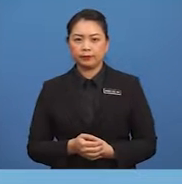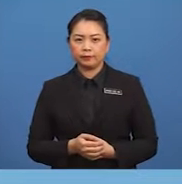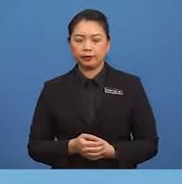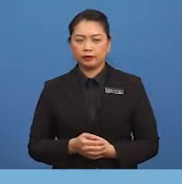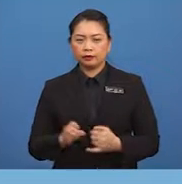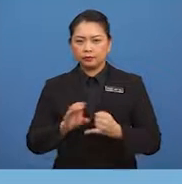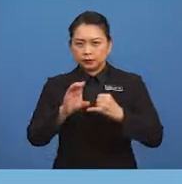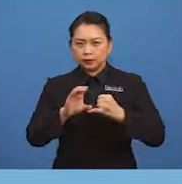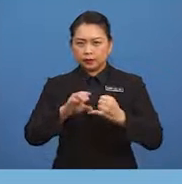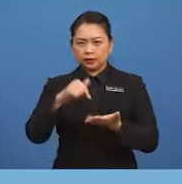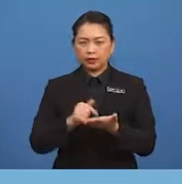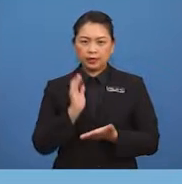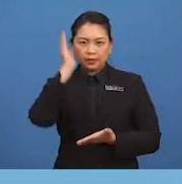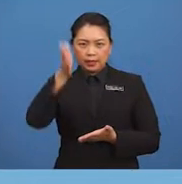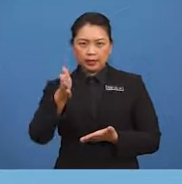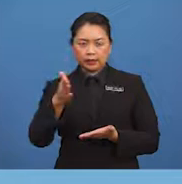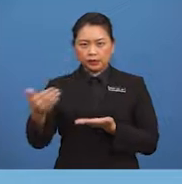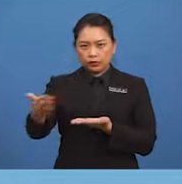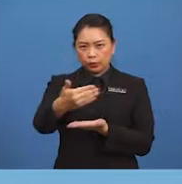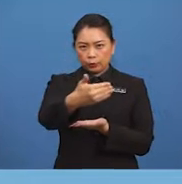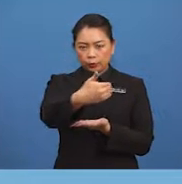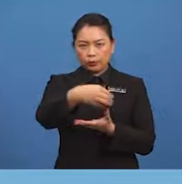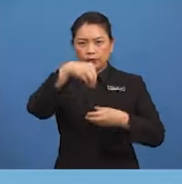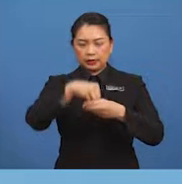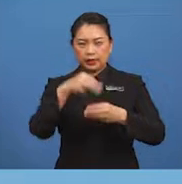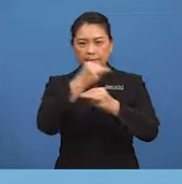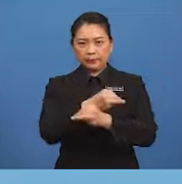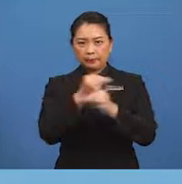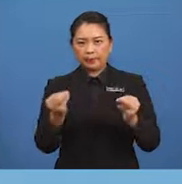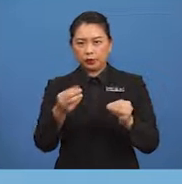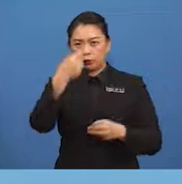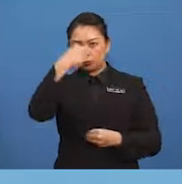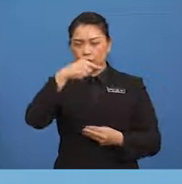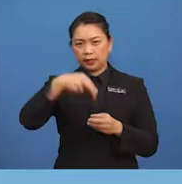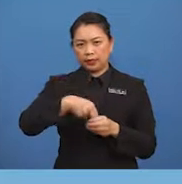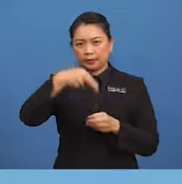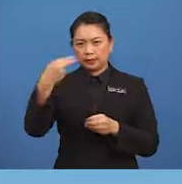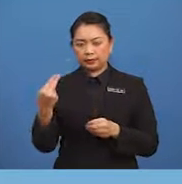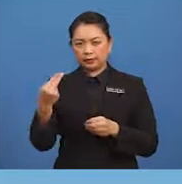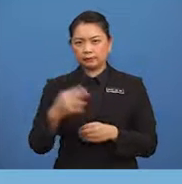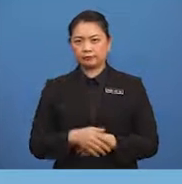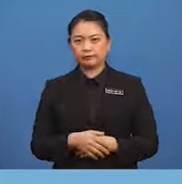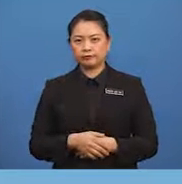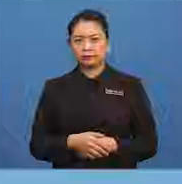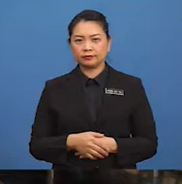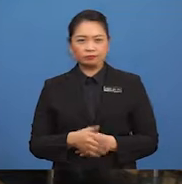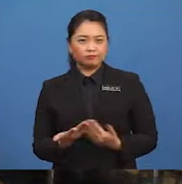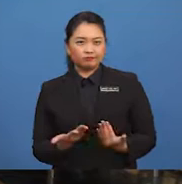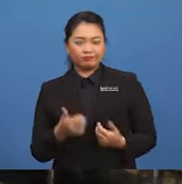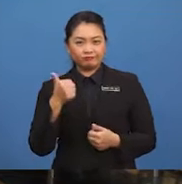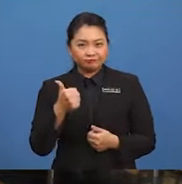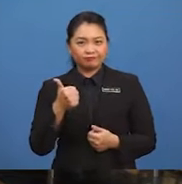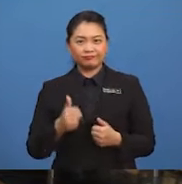Sel stem ini kemudiannya akan dikultur di dalam makmal untuk menghasilkan daging.